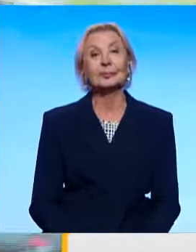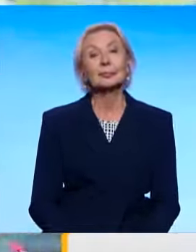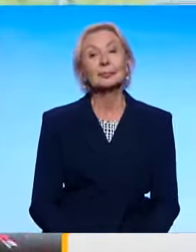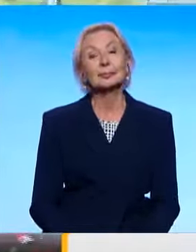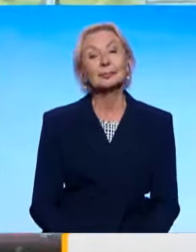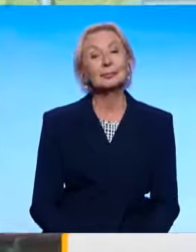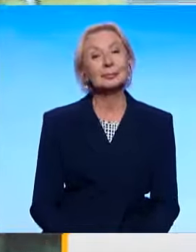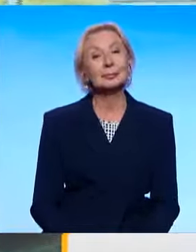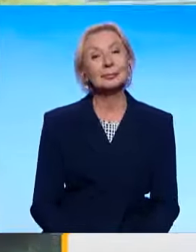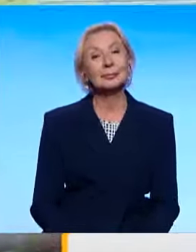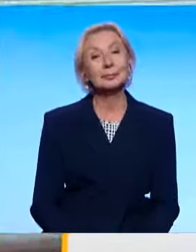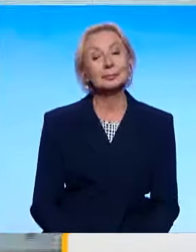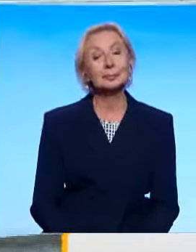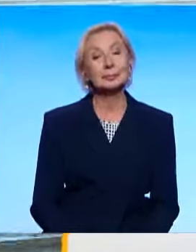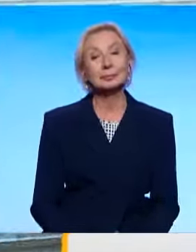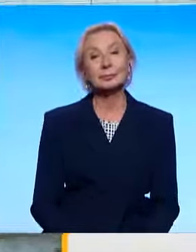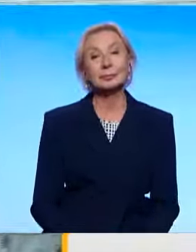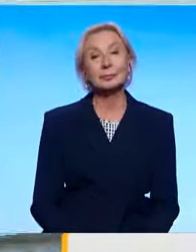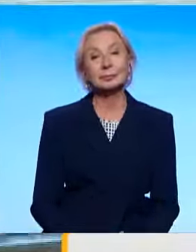Закладаємо стрільну